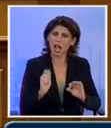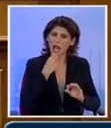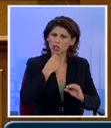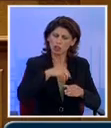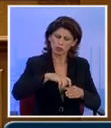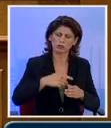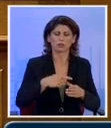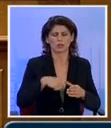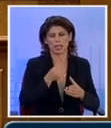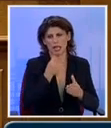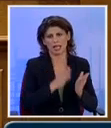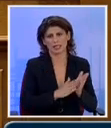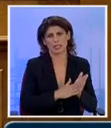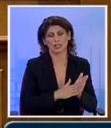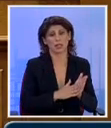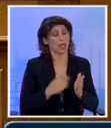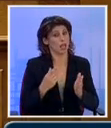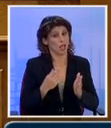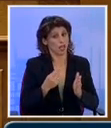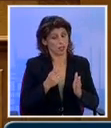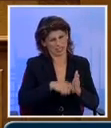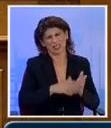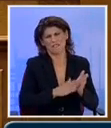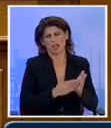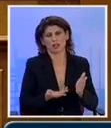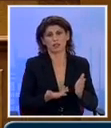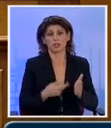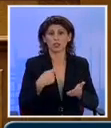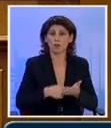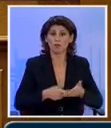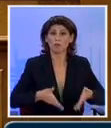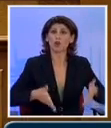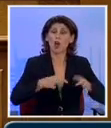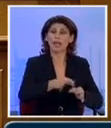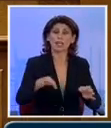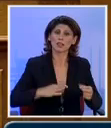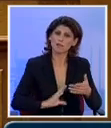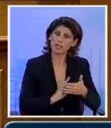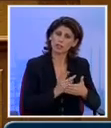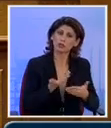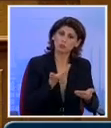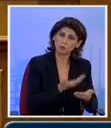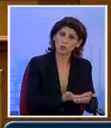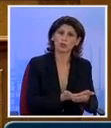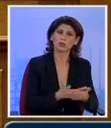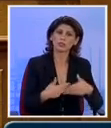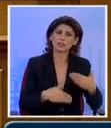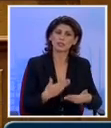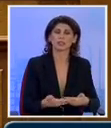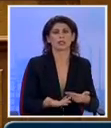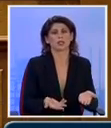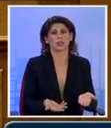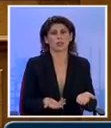Και ασφαλώς θα υπάρχουν σημαντικές βελτιώσεις στο σχέδιο για τον φόρο των ακινήτων. Βελτιώσεις για τις οποίες πρότειναν σειρά